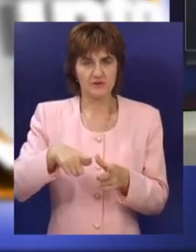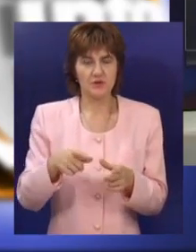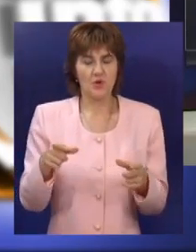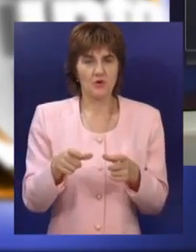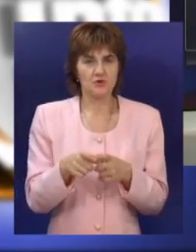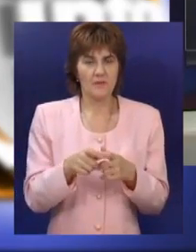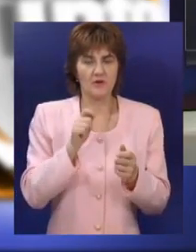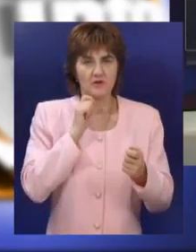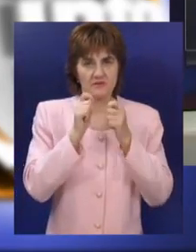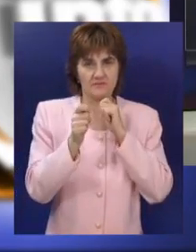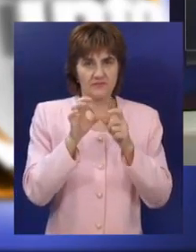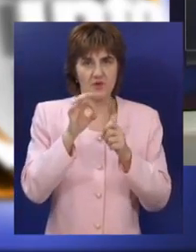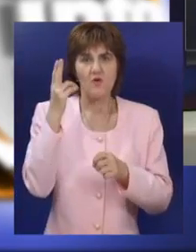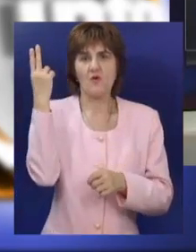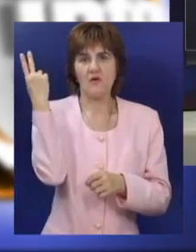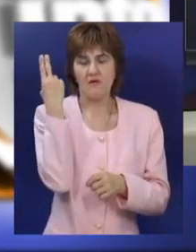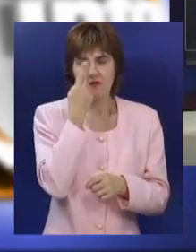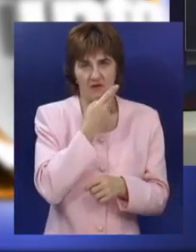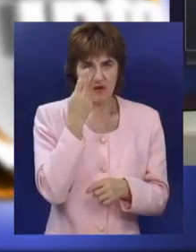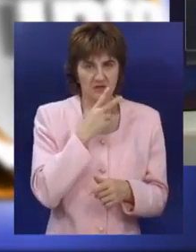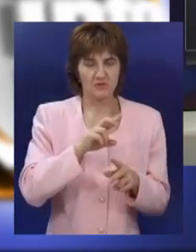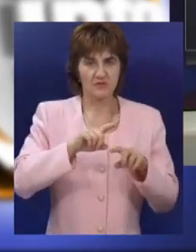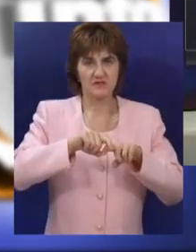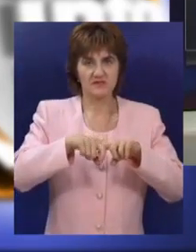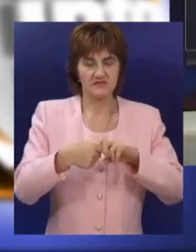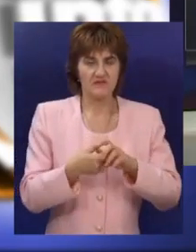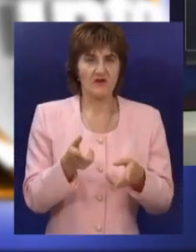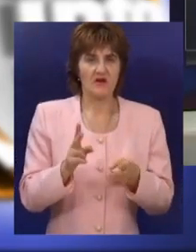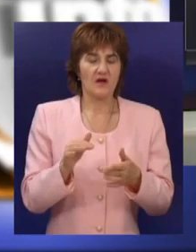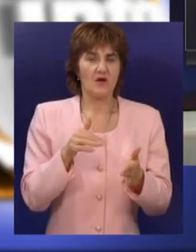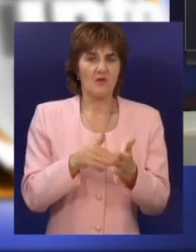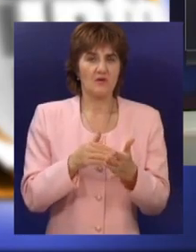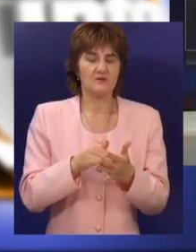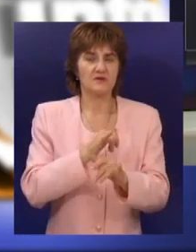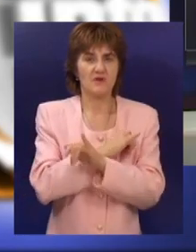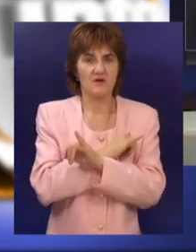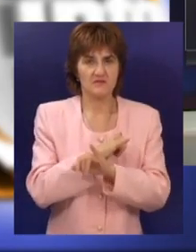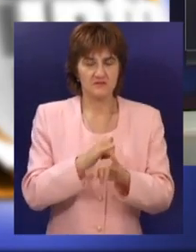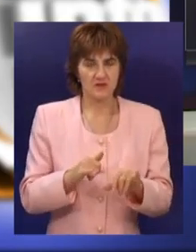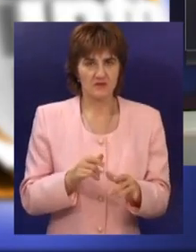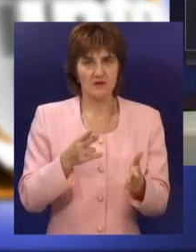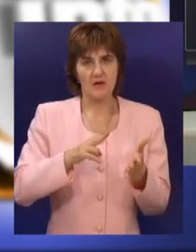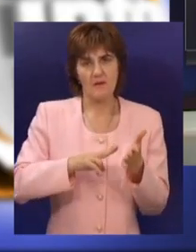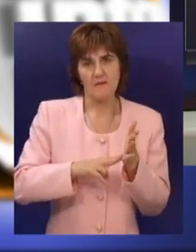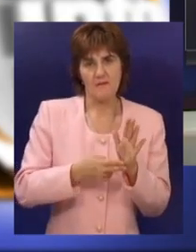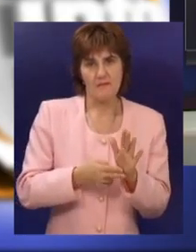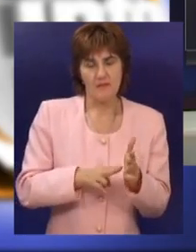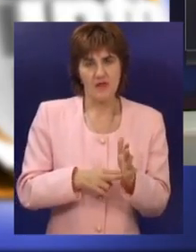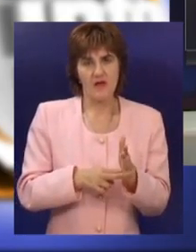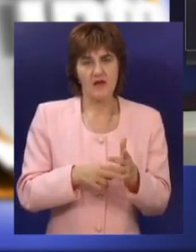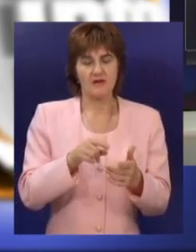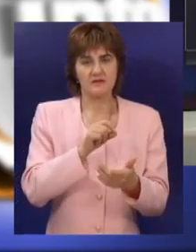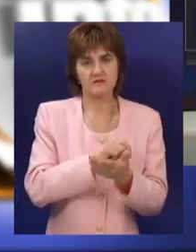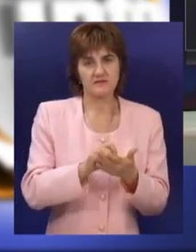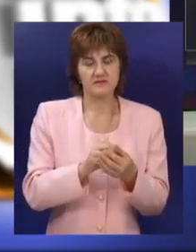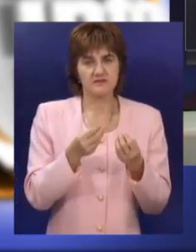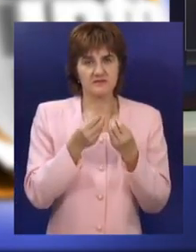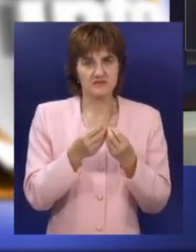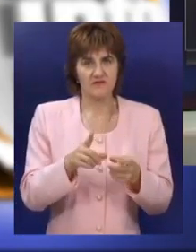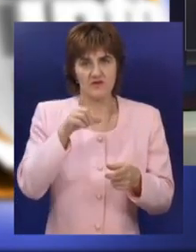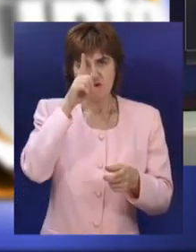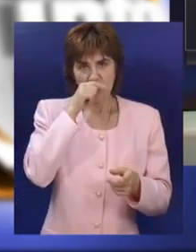u Somboru memorandum o razumevanju sa USAID projektom održivog lokalnog razvoja radi planiranja i realizacije